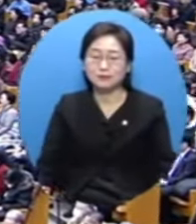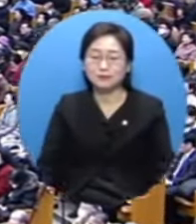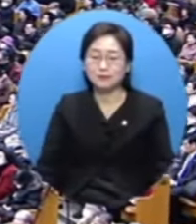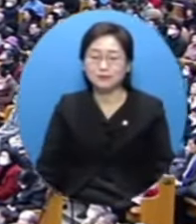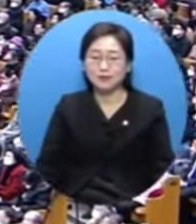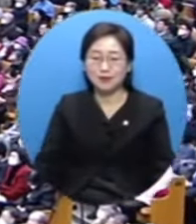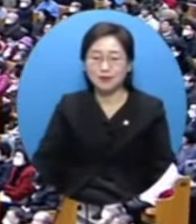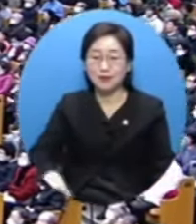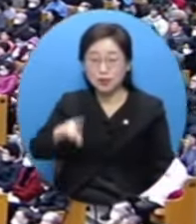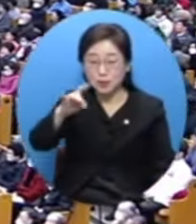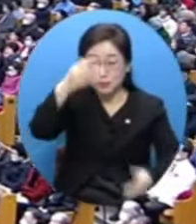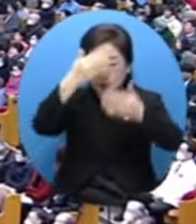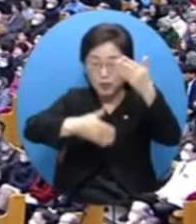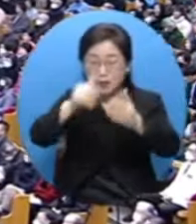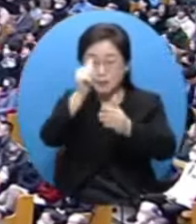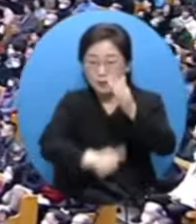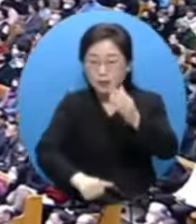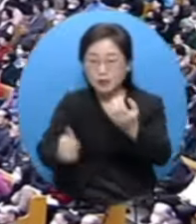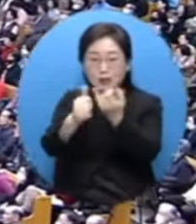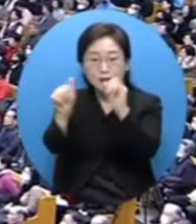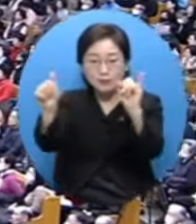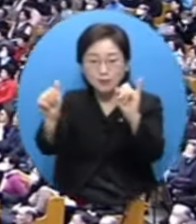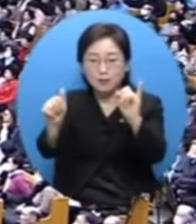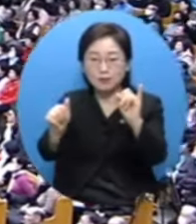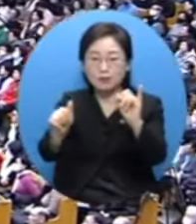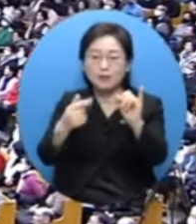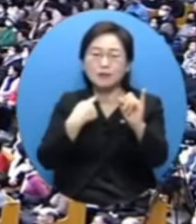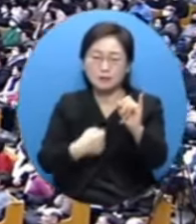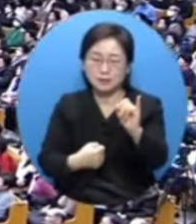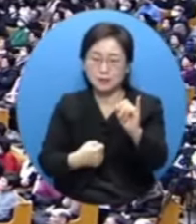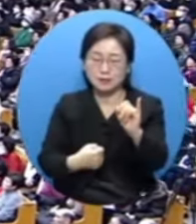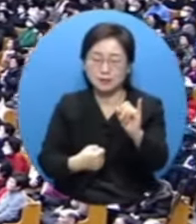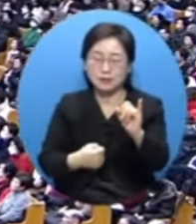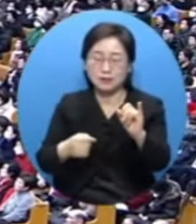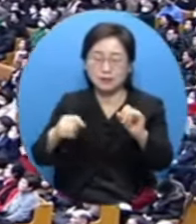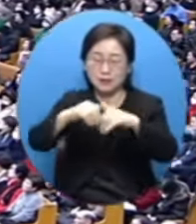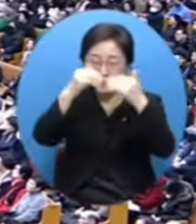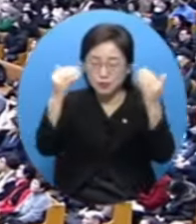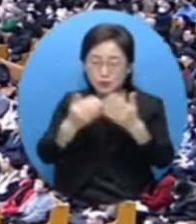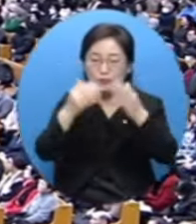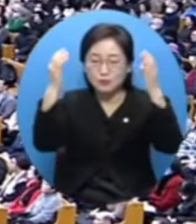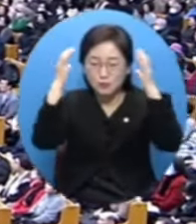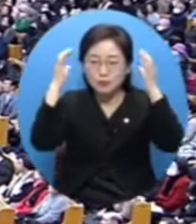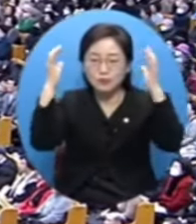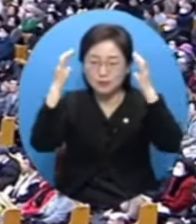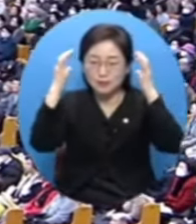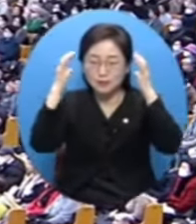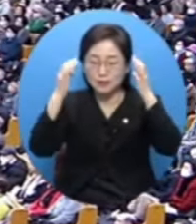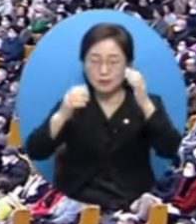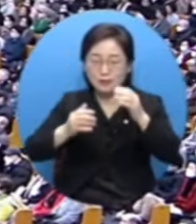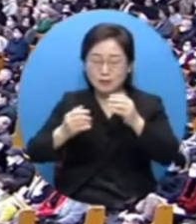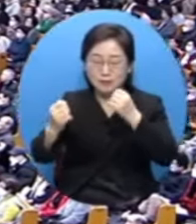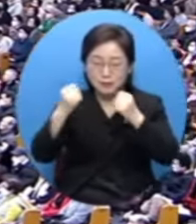처음 영화에서 실패하고 남편과 이혼 아픔의 이 모든 고난을